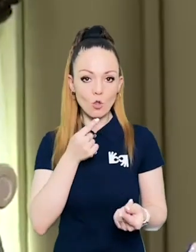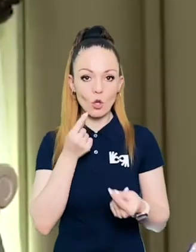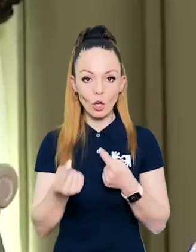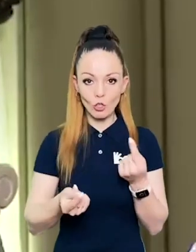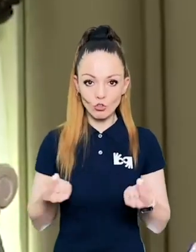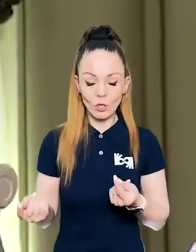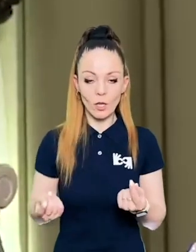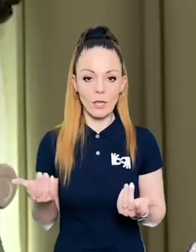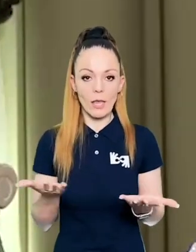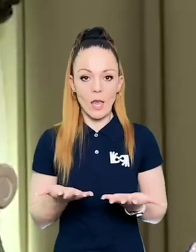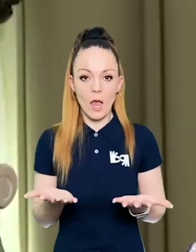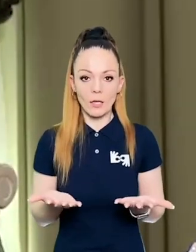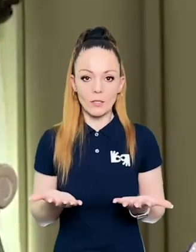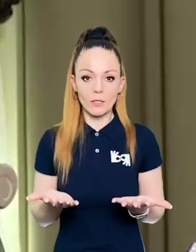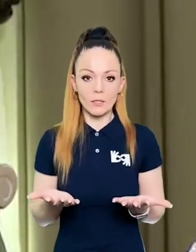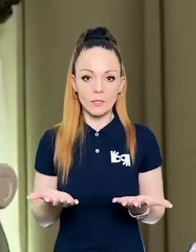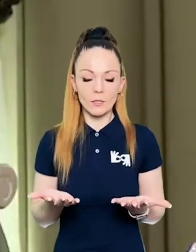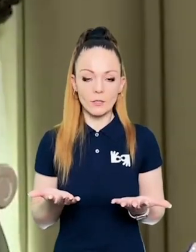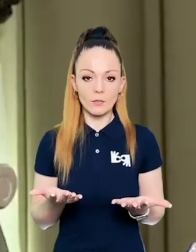Є багато речей, які